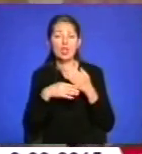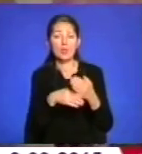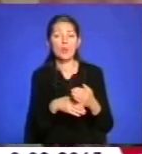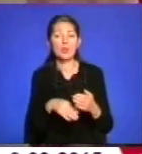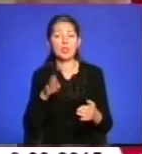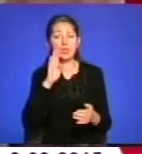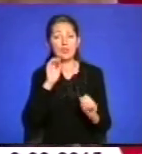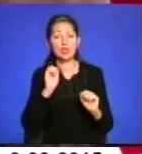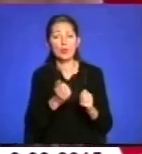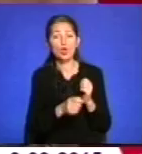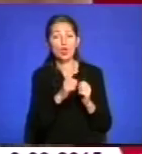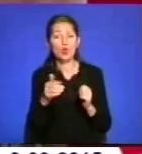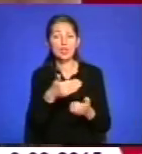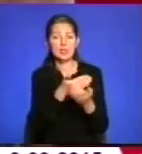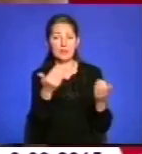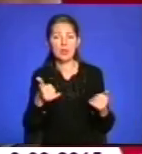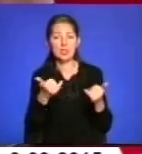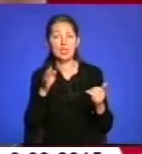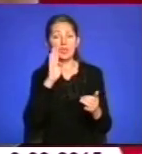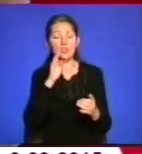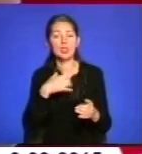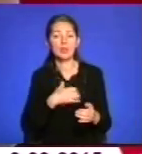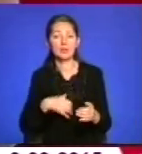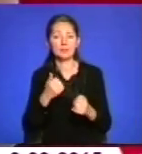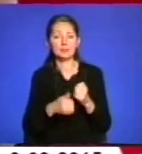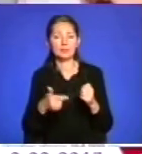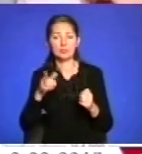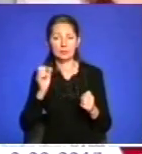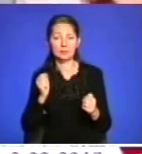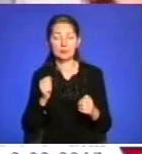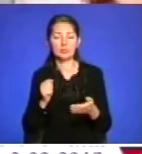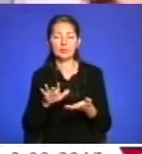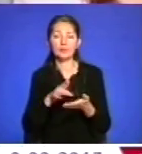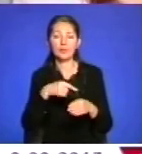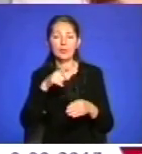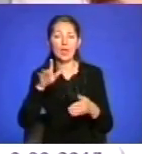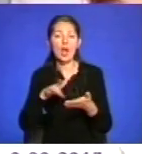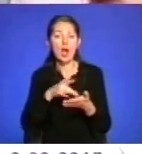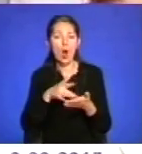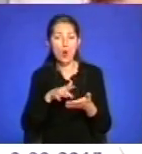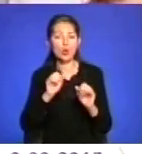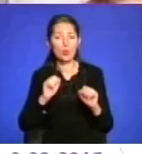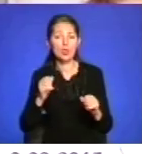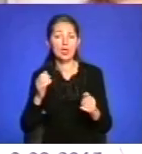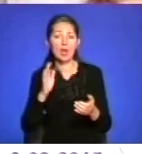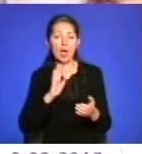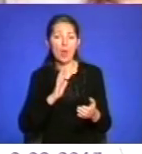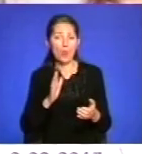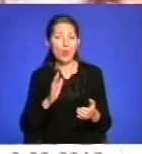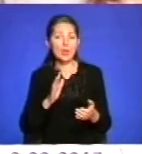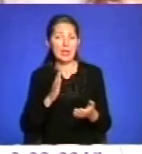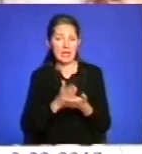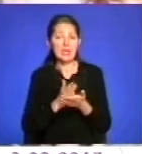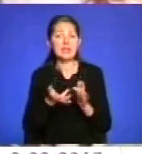Стефочці може кожен із вас. Для дівчинки важлива зараз кожна гривня. Реквізити рахунку можете знайти на сайті Української біржі